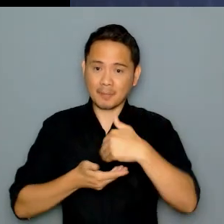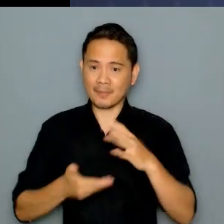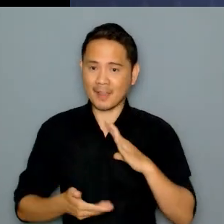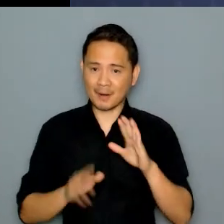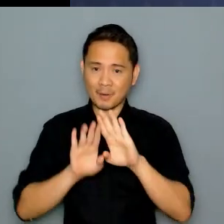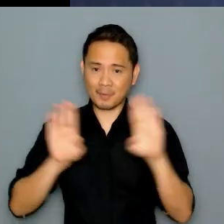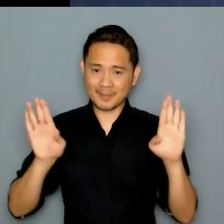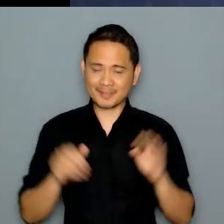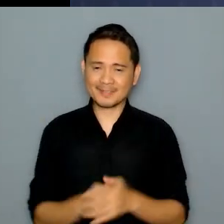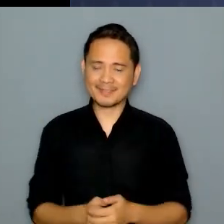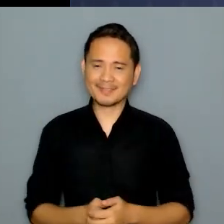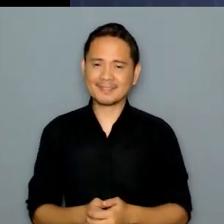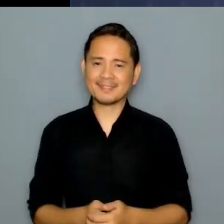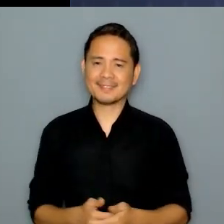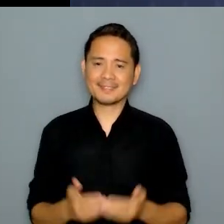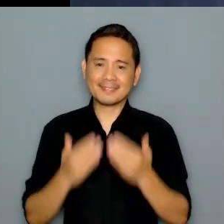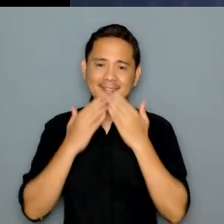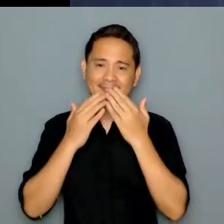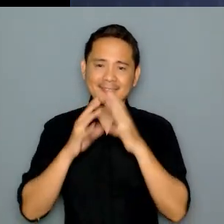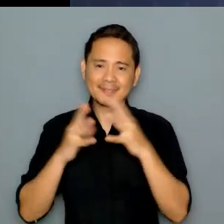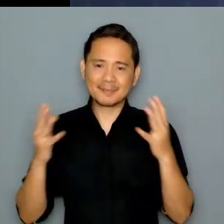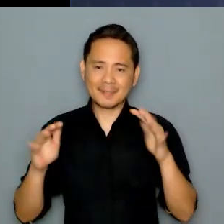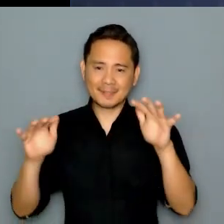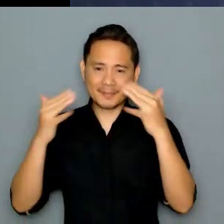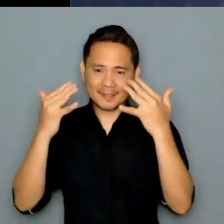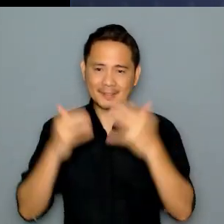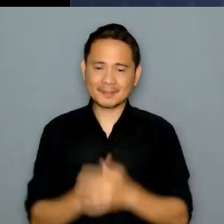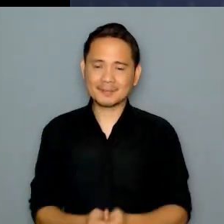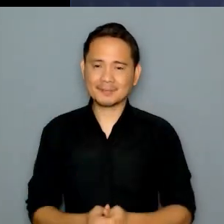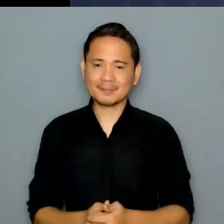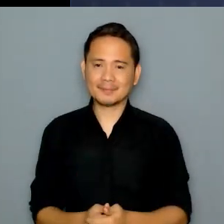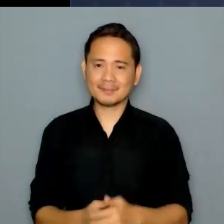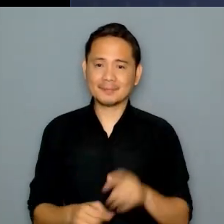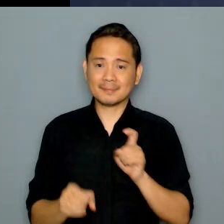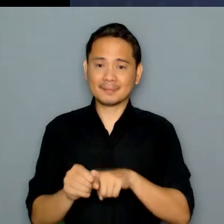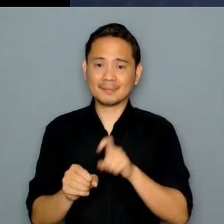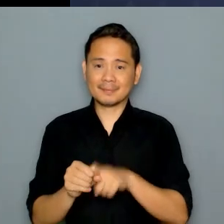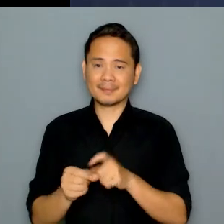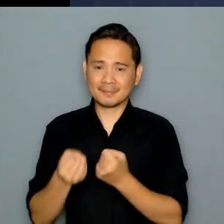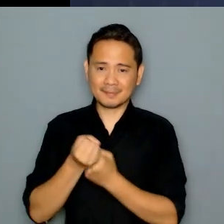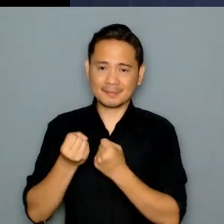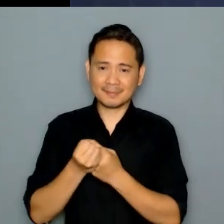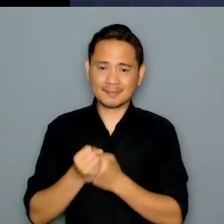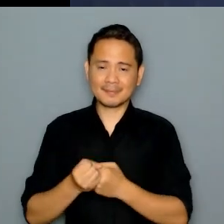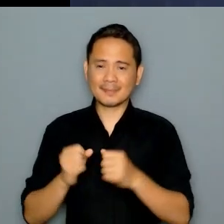po ako. So thank you very much guys for watching and supporting me.